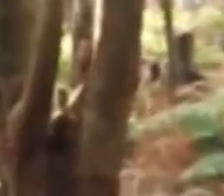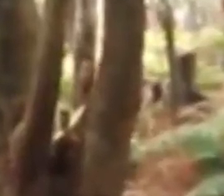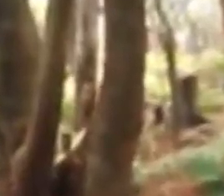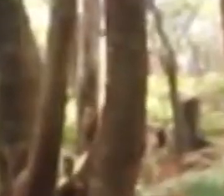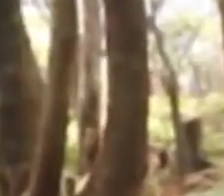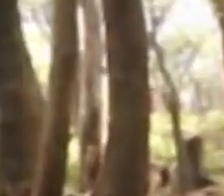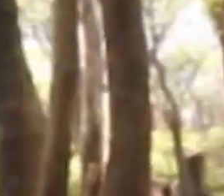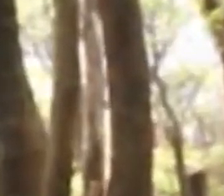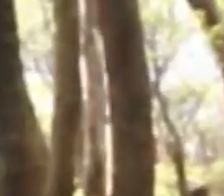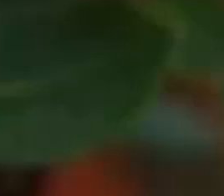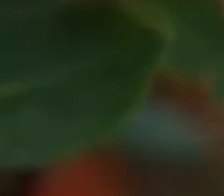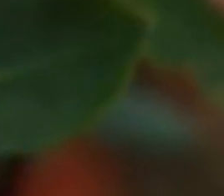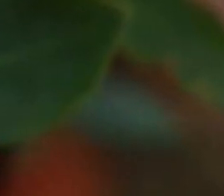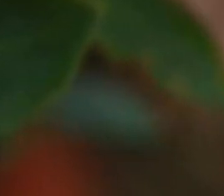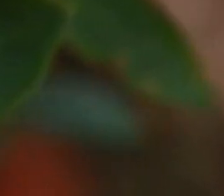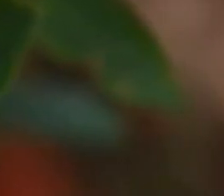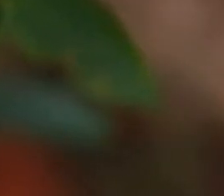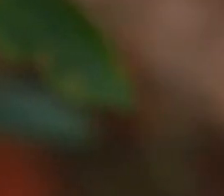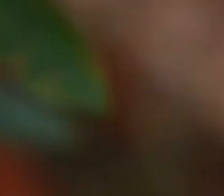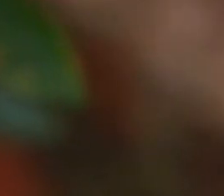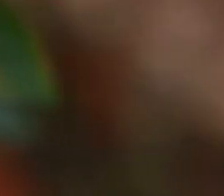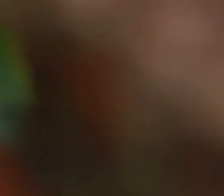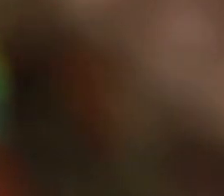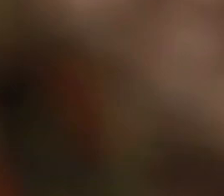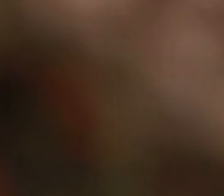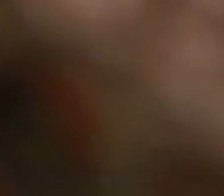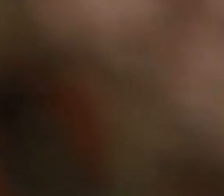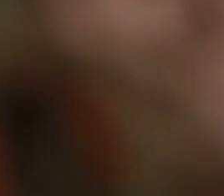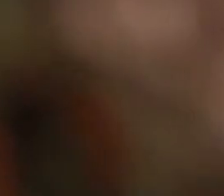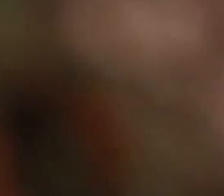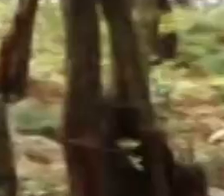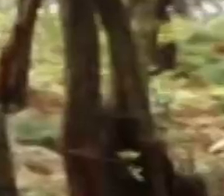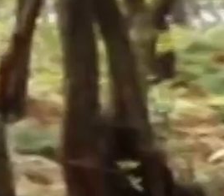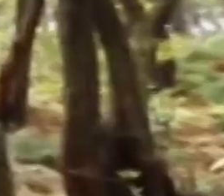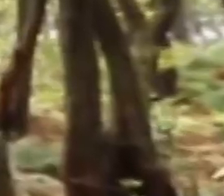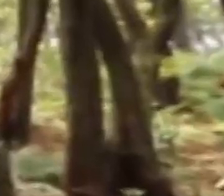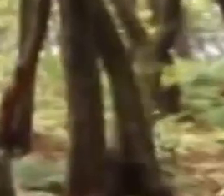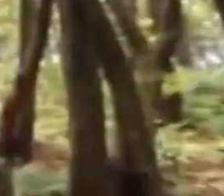ranting akan dipenuhi daun dan bunga yang berwarna kemerahan, layaknya musim semi di Jepang.